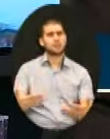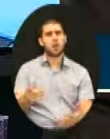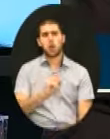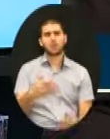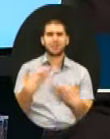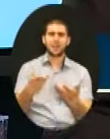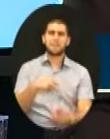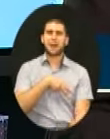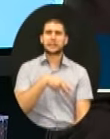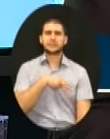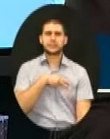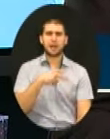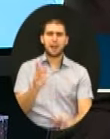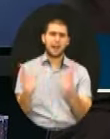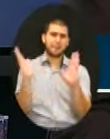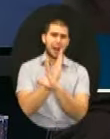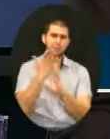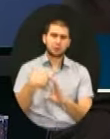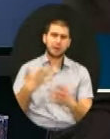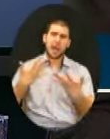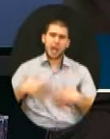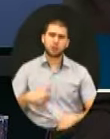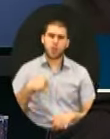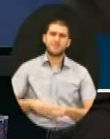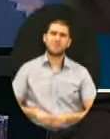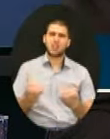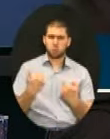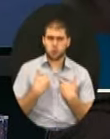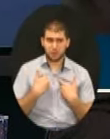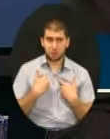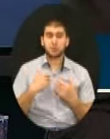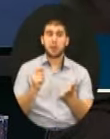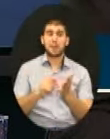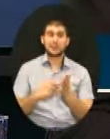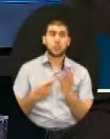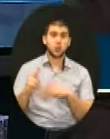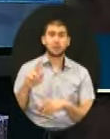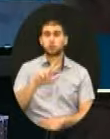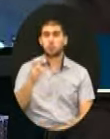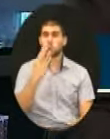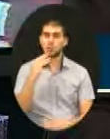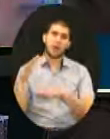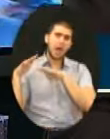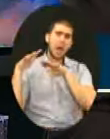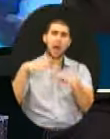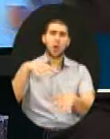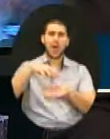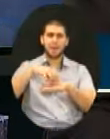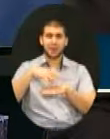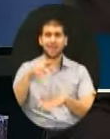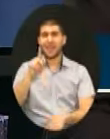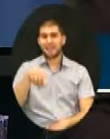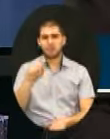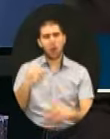ניתן את הפרס לאותם גורמי טרור שרוצים להחליש אותנו, לשבור אותנו, ולכן היום למעלה מ-300 יהודים עלו להר הבית, ועוד כ-1,000